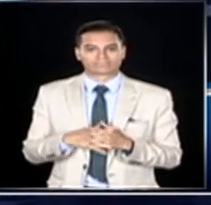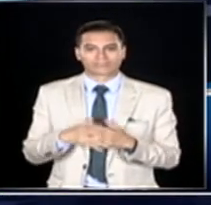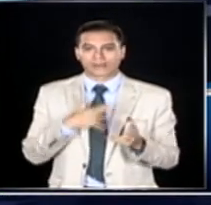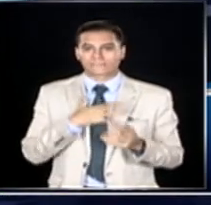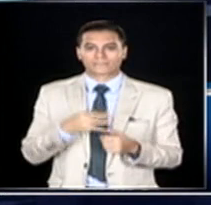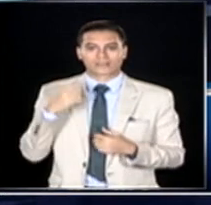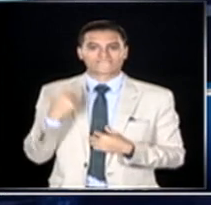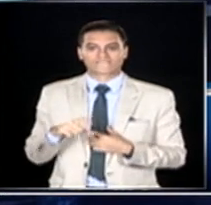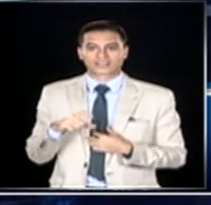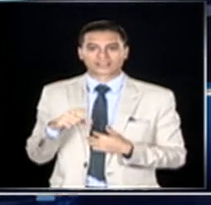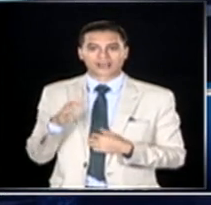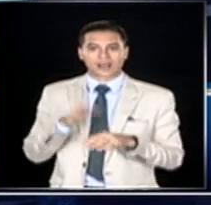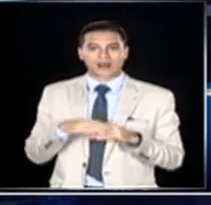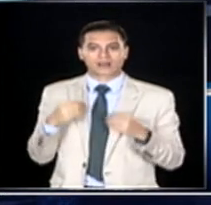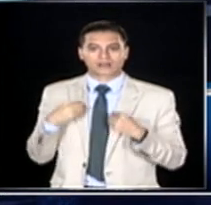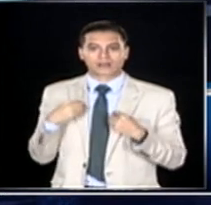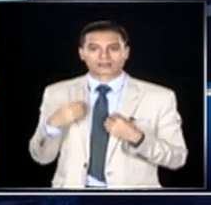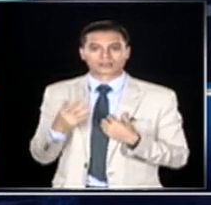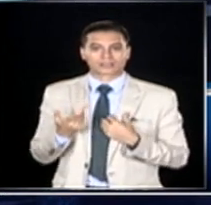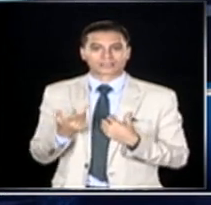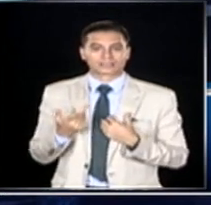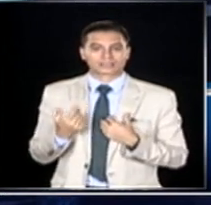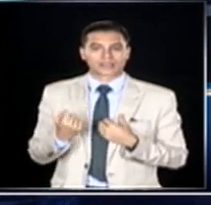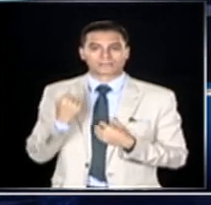الميدالية الفضية في البطولة.